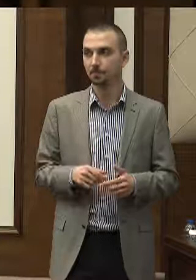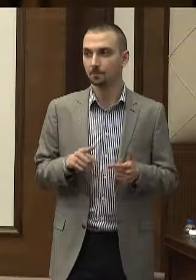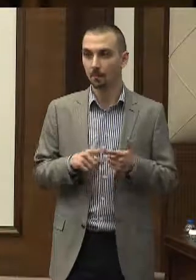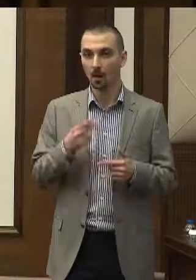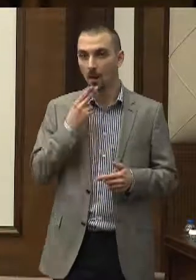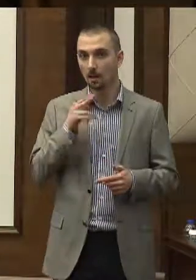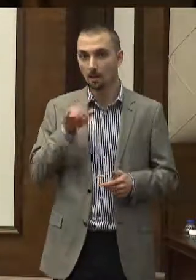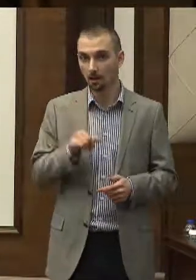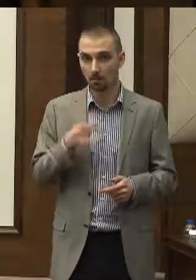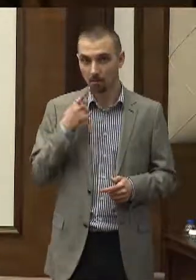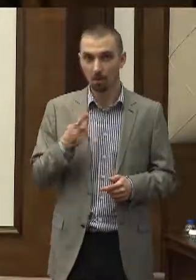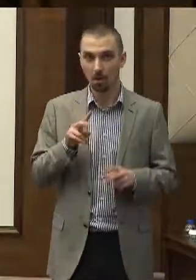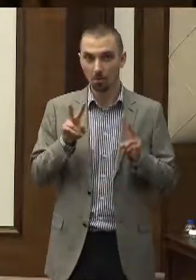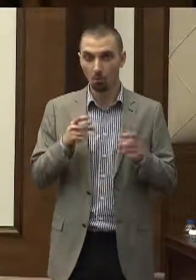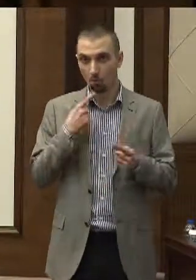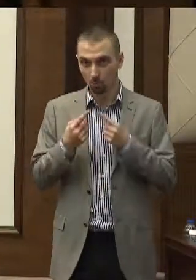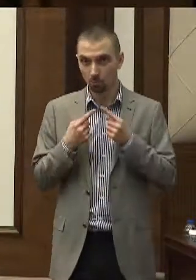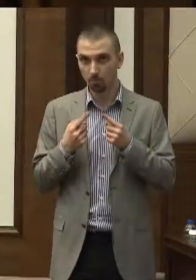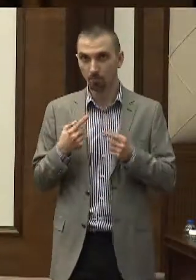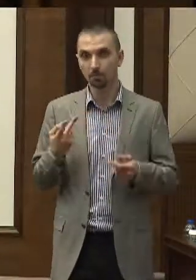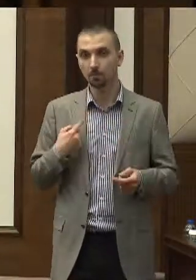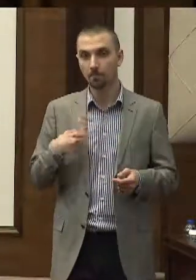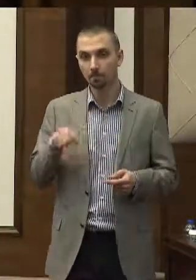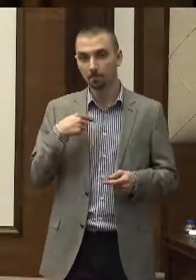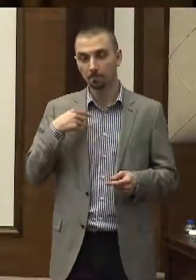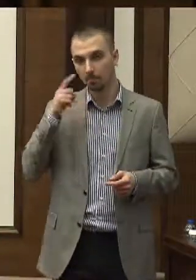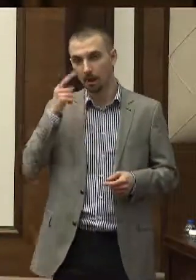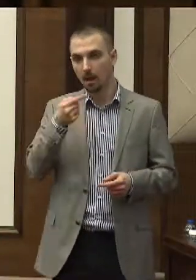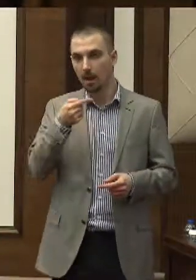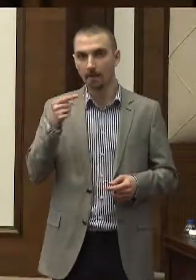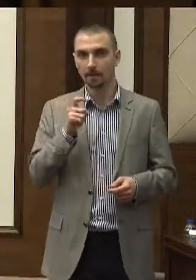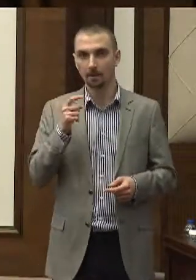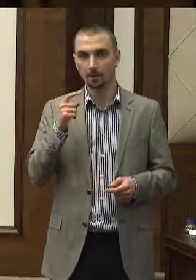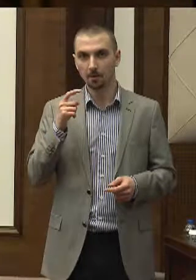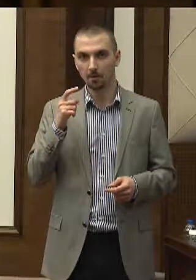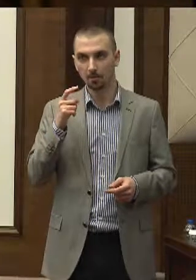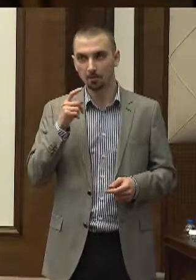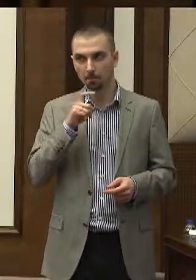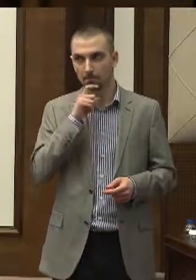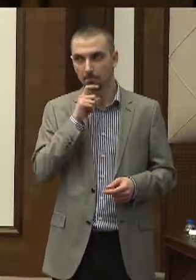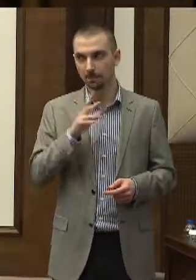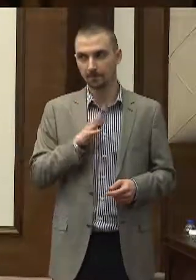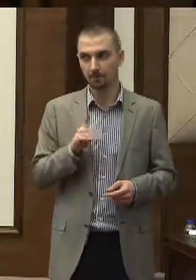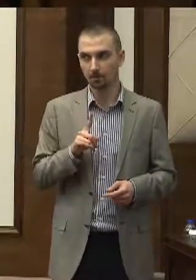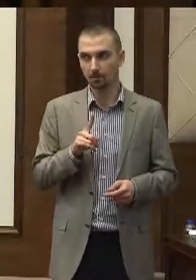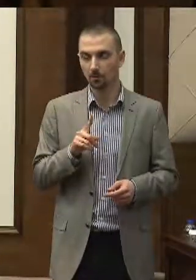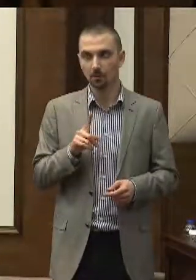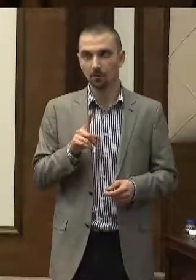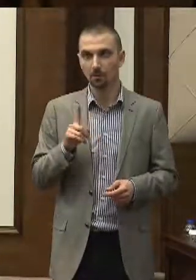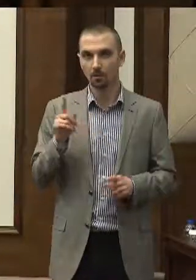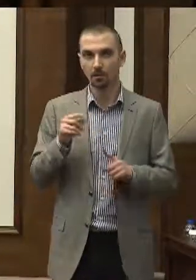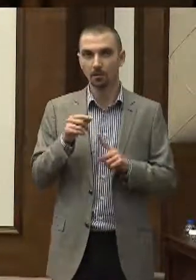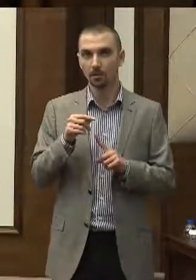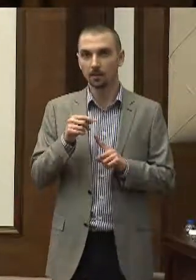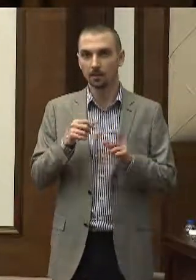kadın hakları ile ilgili konuşuyoruz da bu İsviçre ile ilgili bir eksik bilgi var. Onu söyleyeyim burada. İsviçre'nin